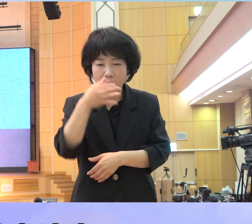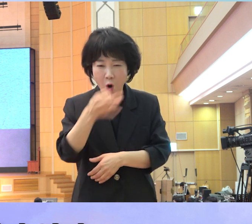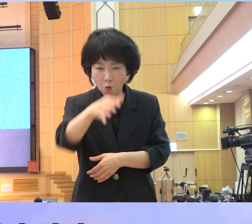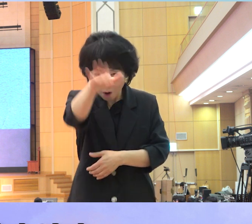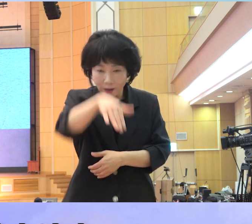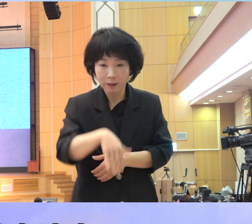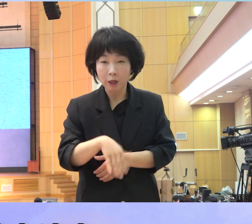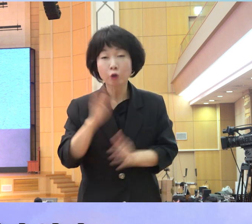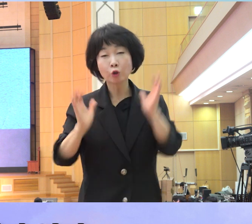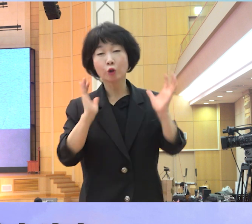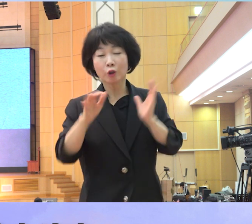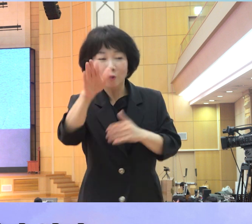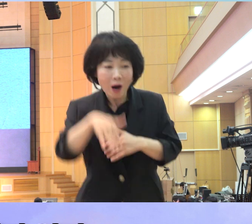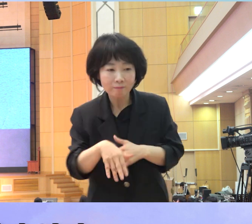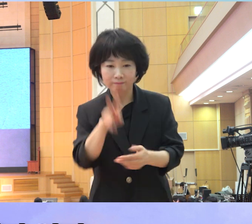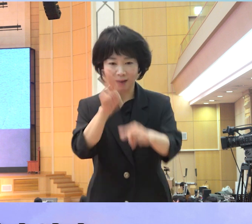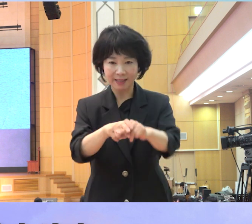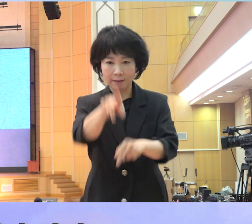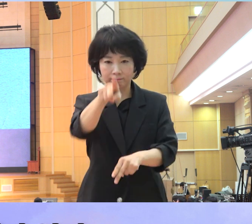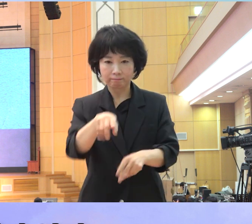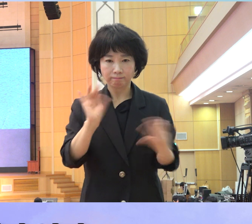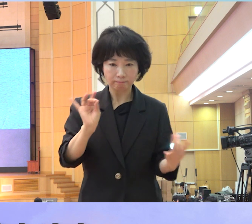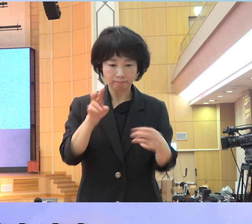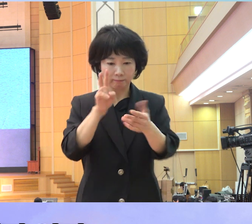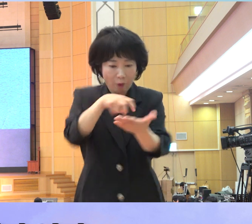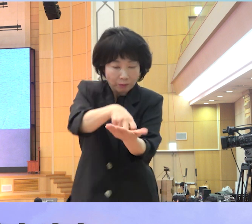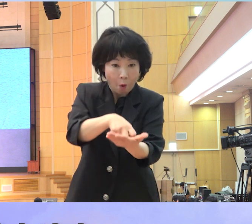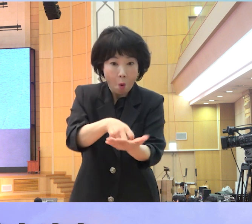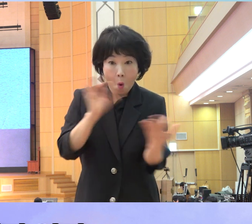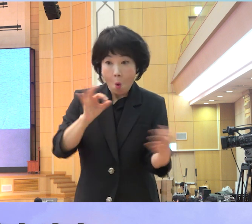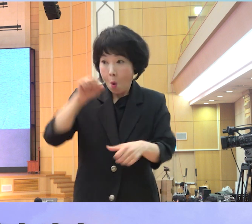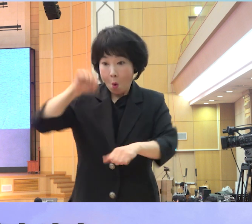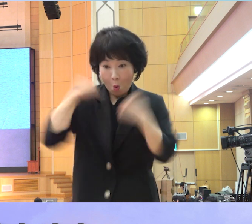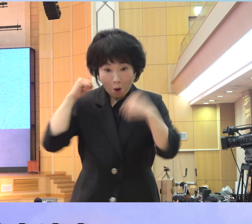가지고 앉아, 엎드려,